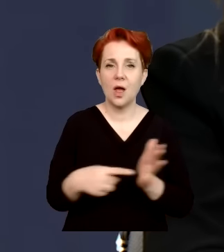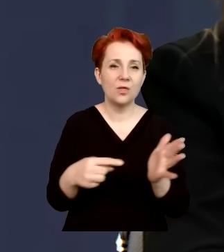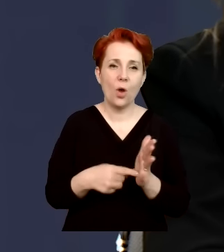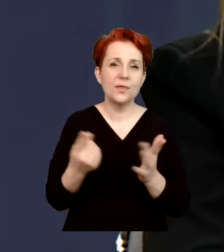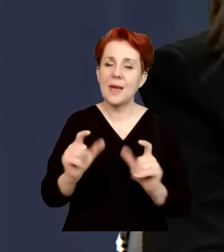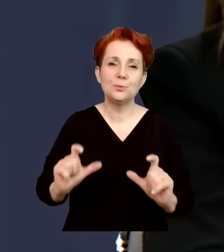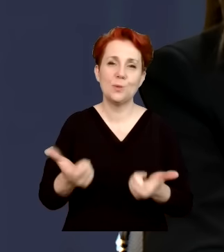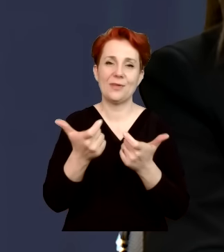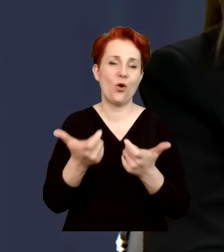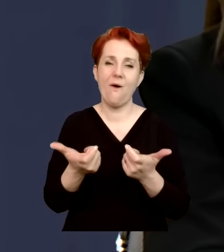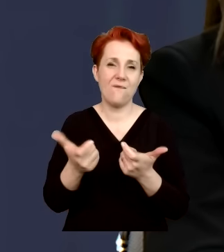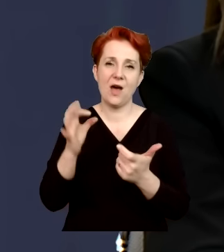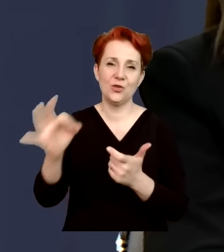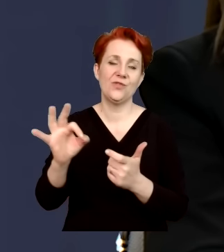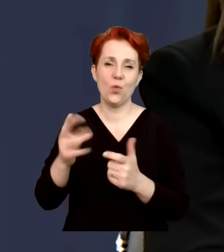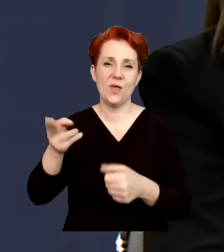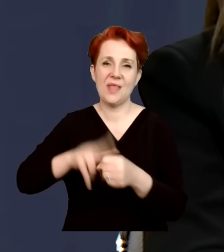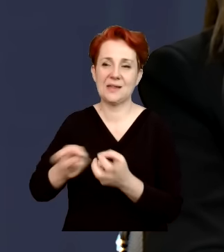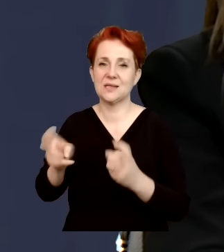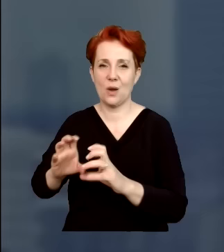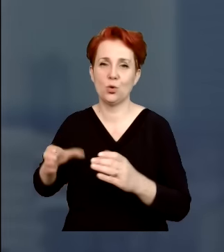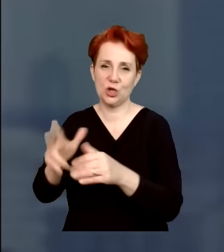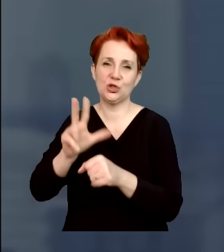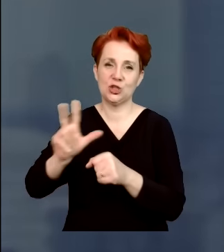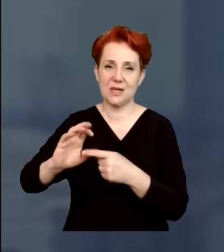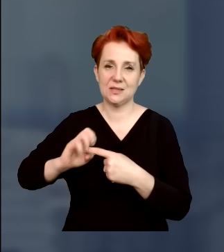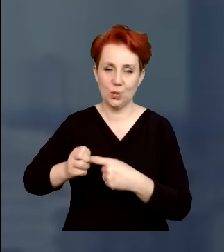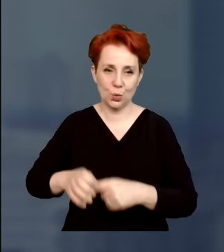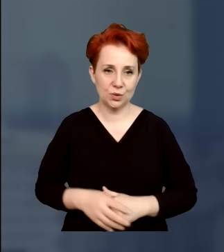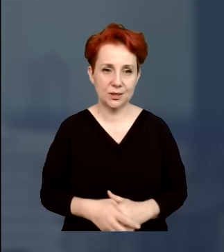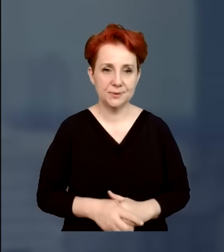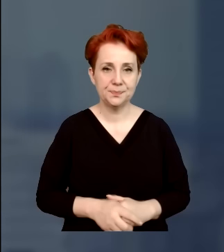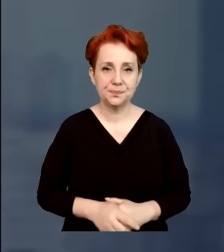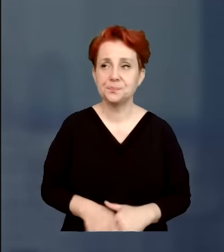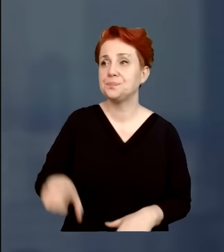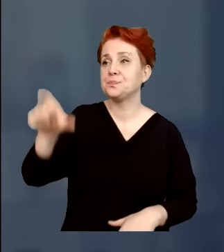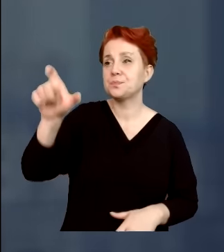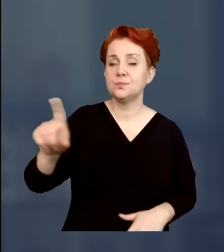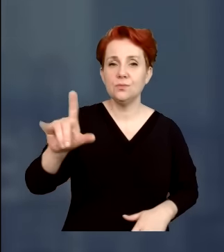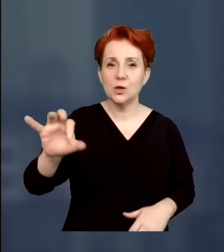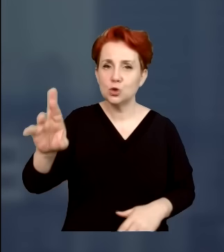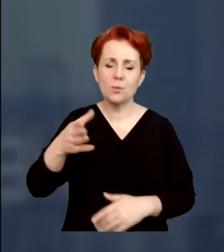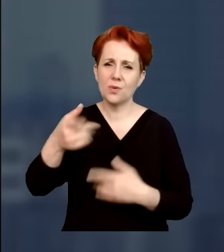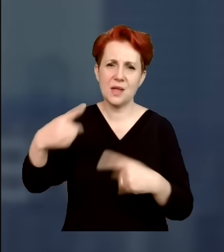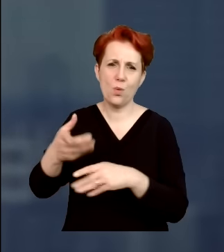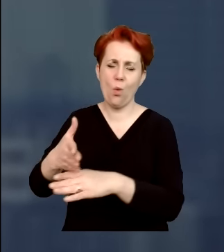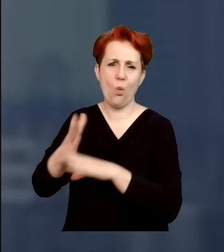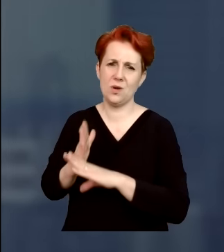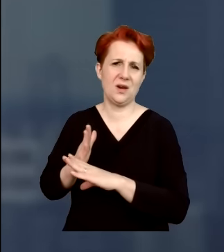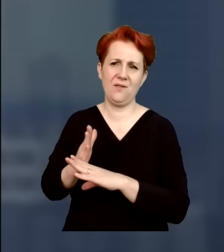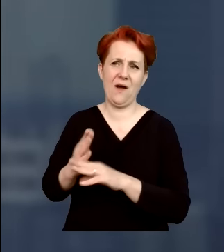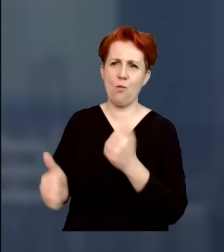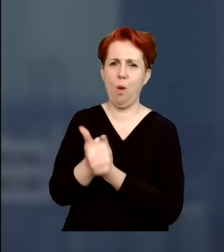Bo Zbigniew Ziobro nie chował się za immunitetem czy za chorobą, z której, jak niektórzy sugerowali, miałby sobie uczynić